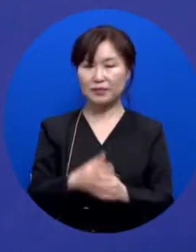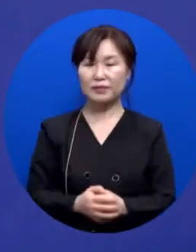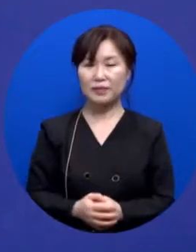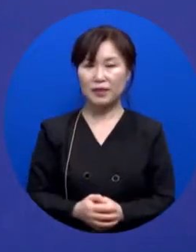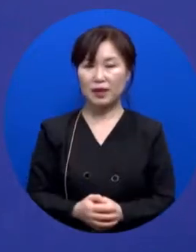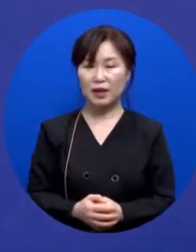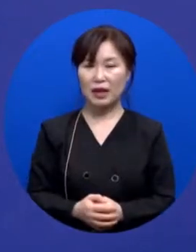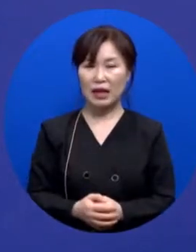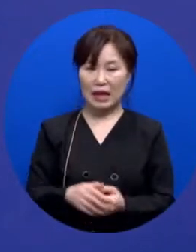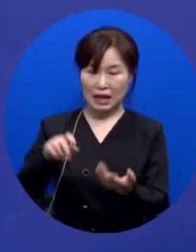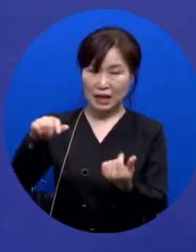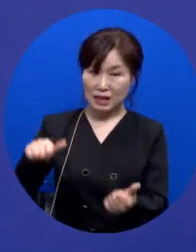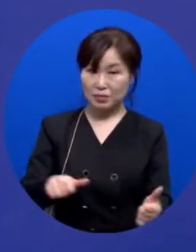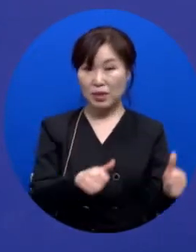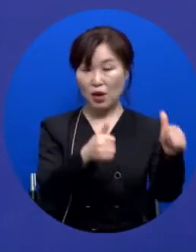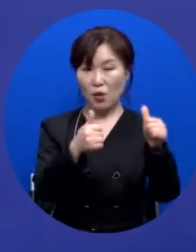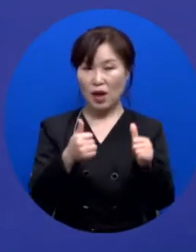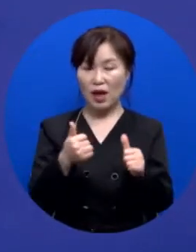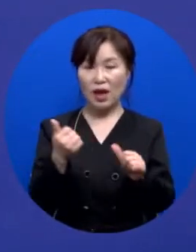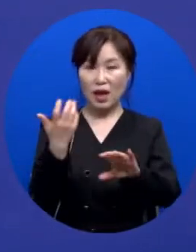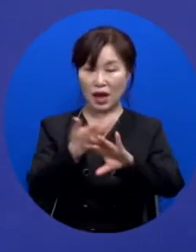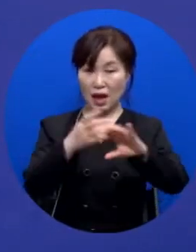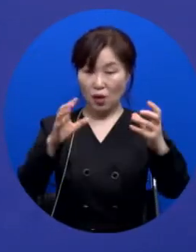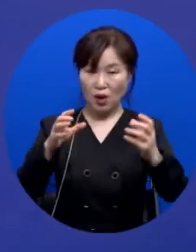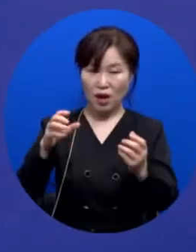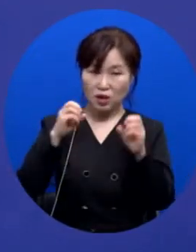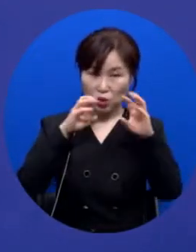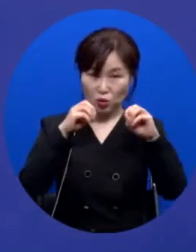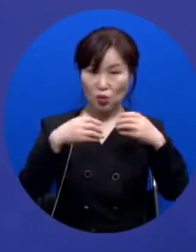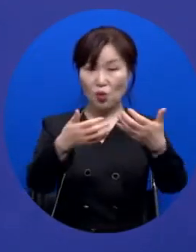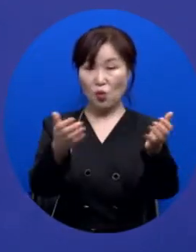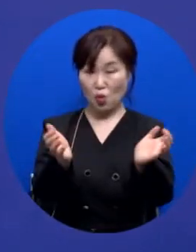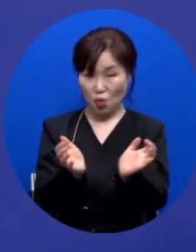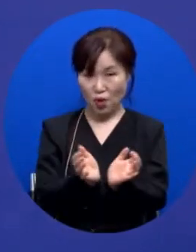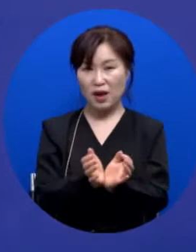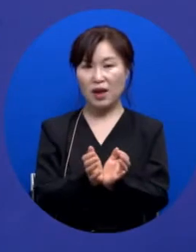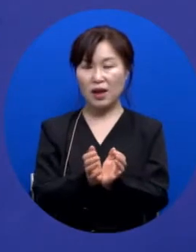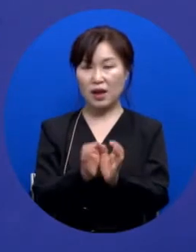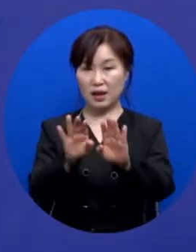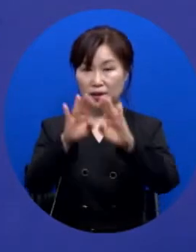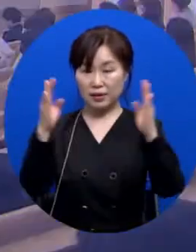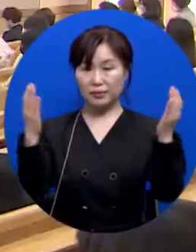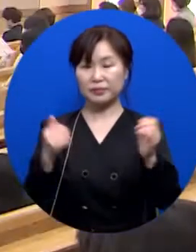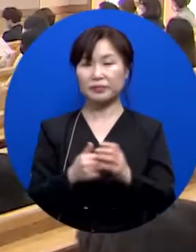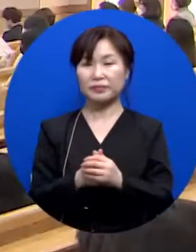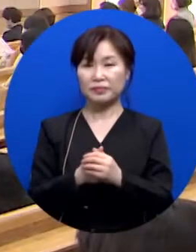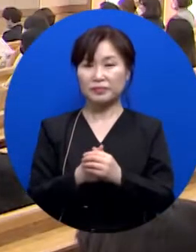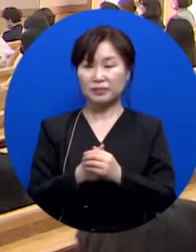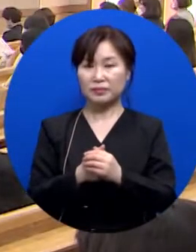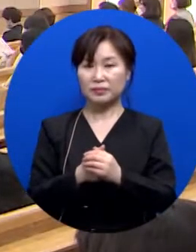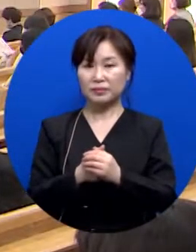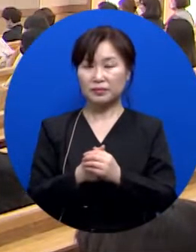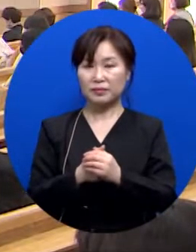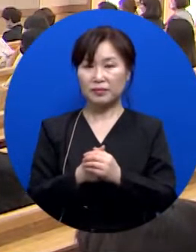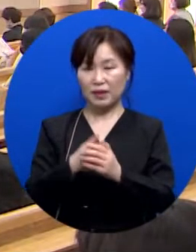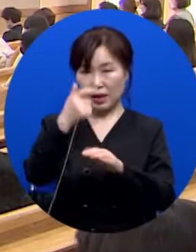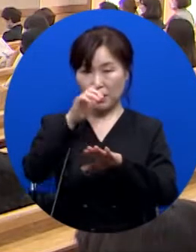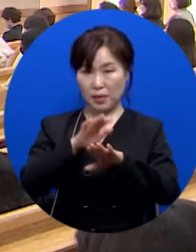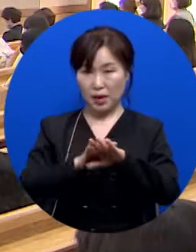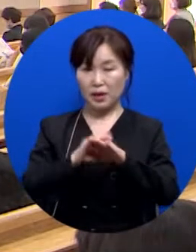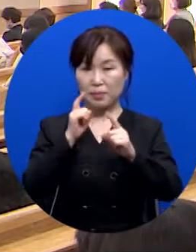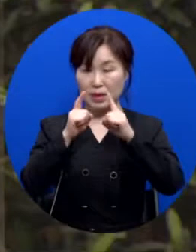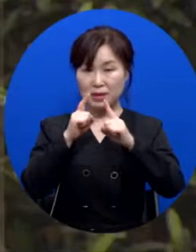기독교 한국 측 낭패 해외선교 배가 이사장과 회장이 취임 감사예배를 드렸습니다 예배에서 말씀을